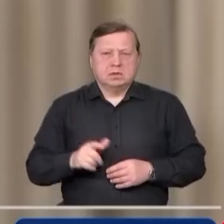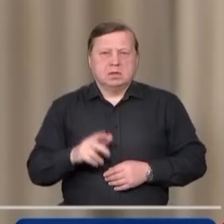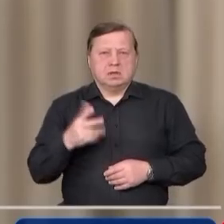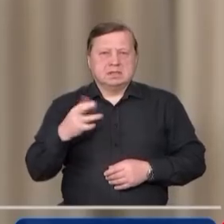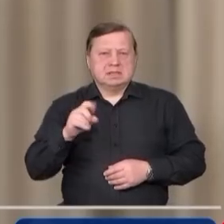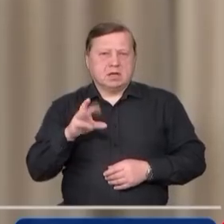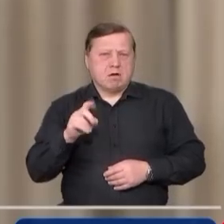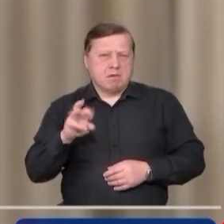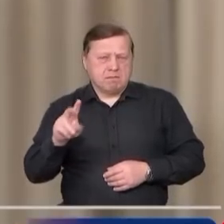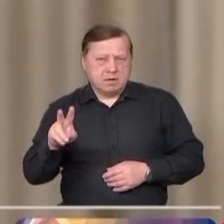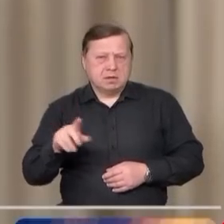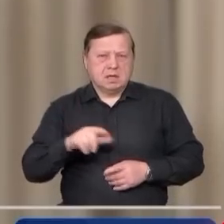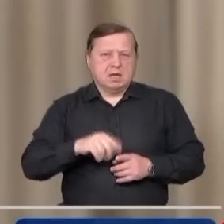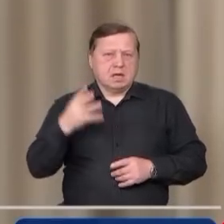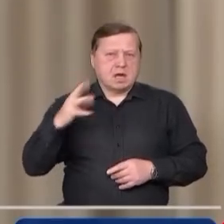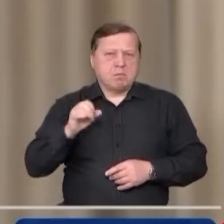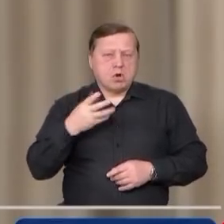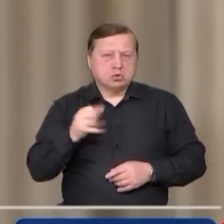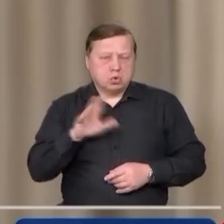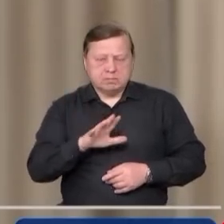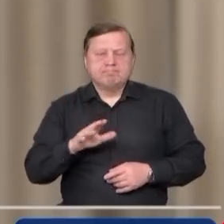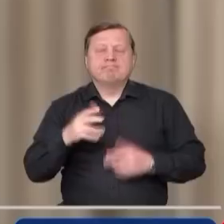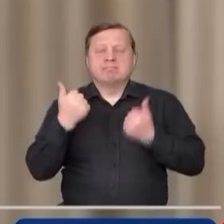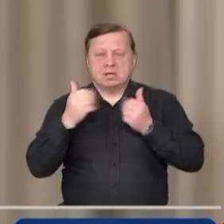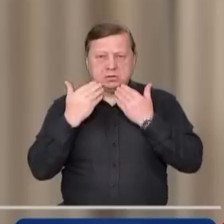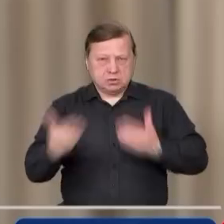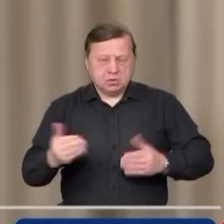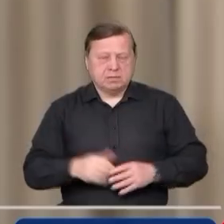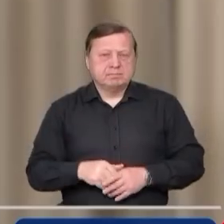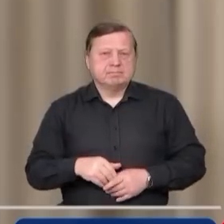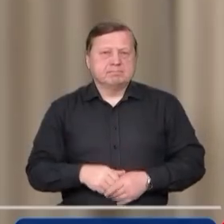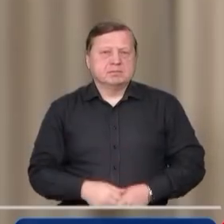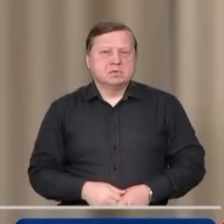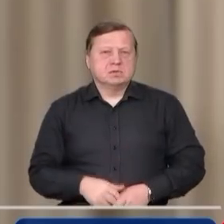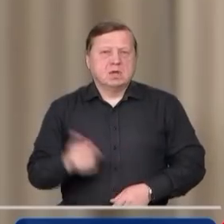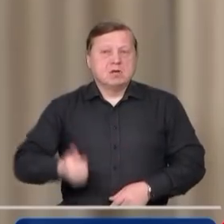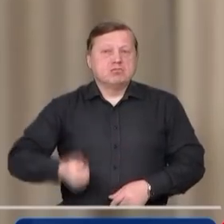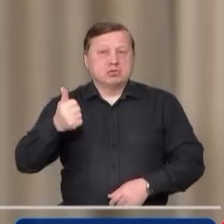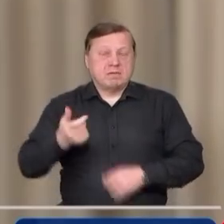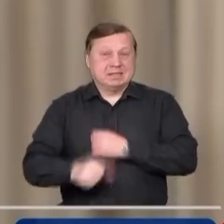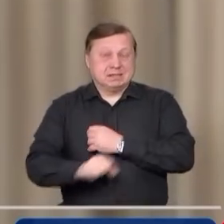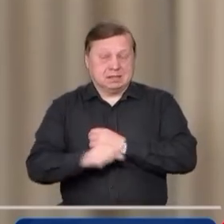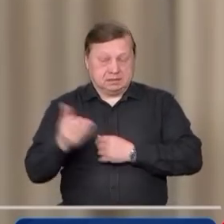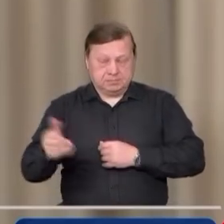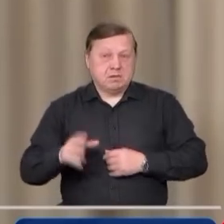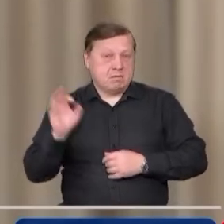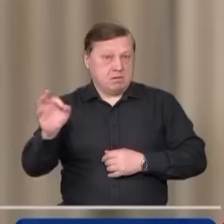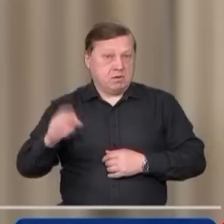Reznikowowi i generałowi Mojszczukowi, zastępcy szefa sztabu. Ich